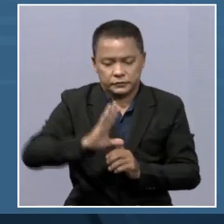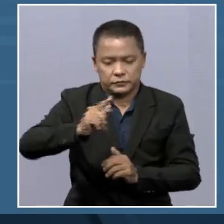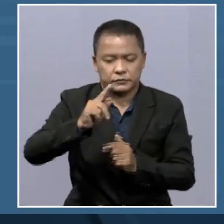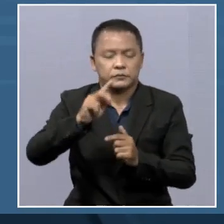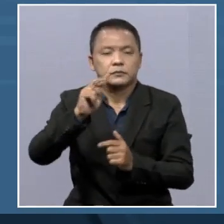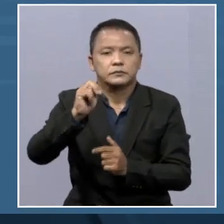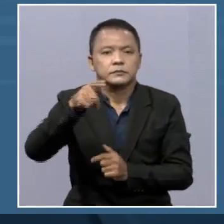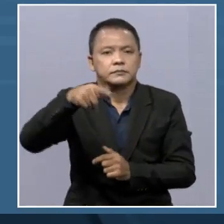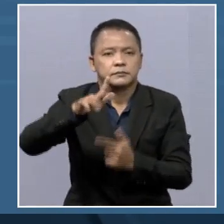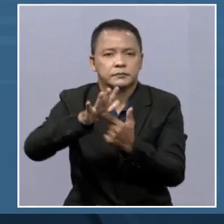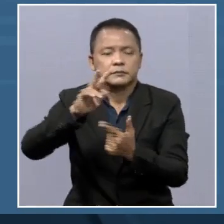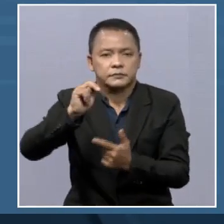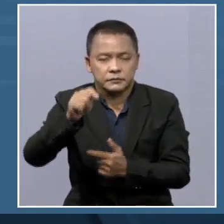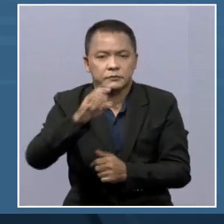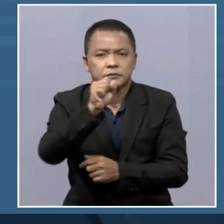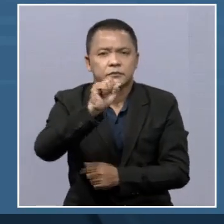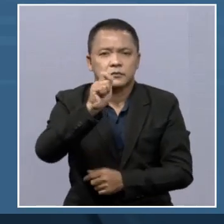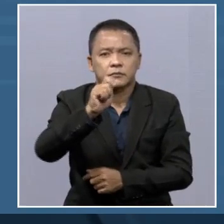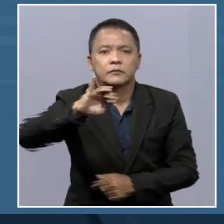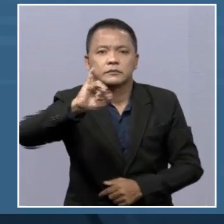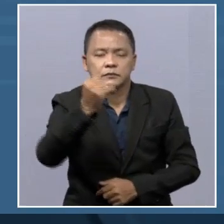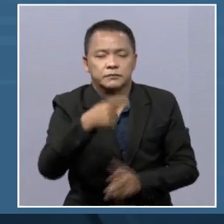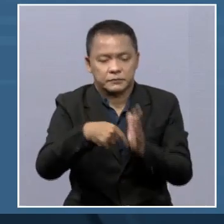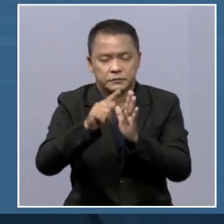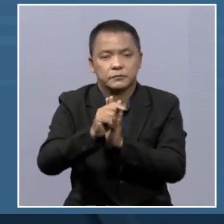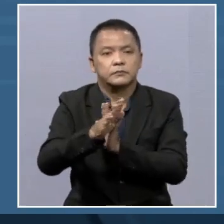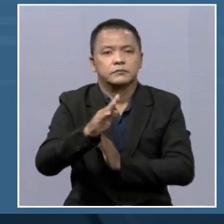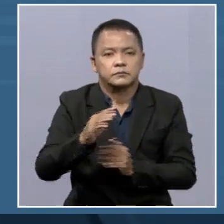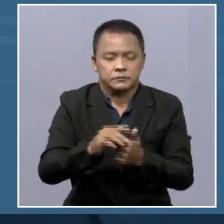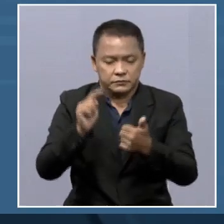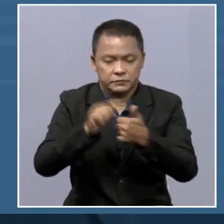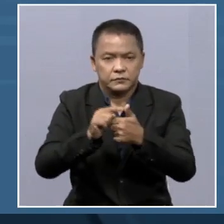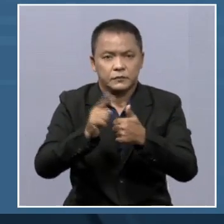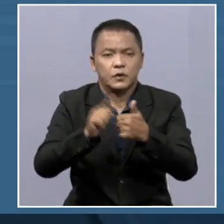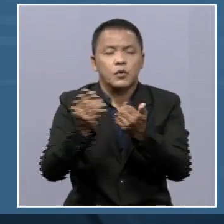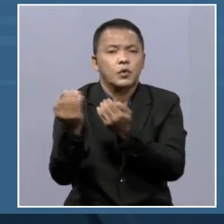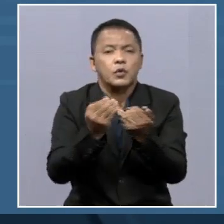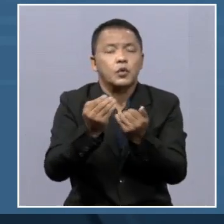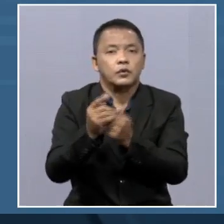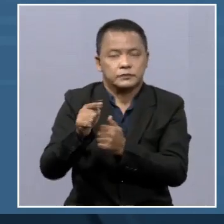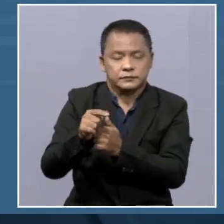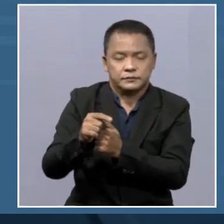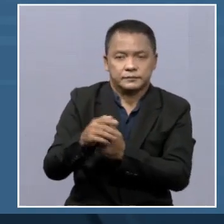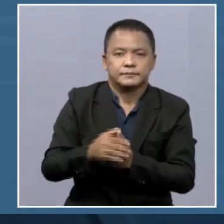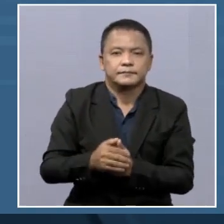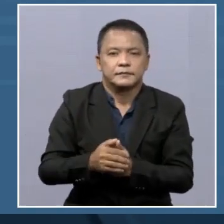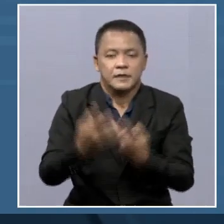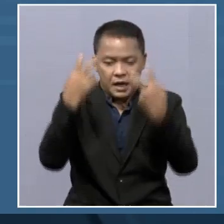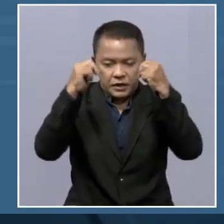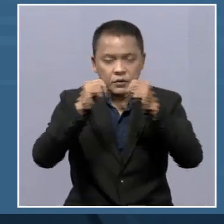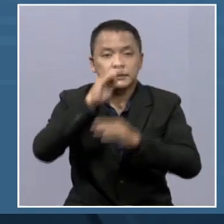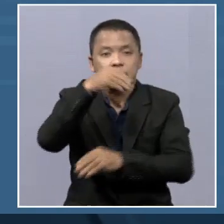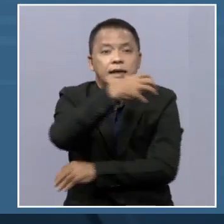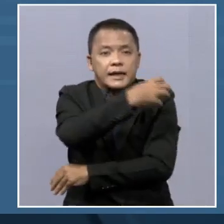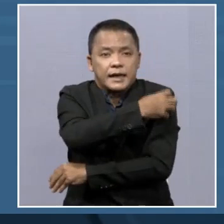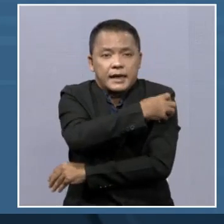คะนันทกาวงศ์ สอบจ.ปทุมเขตอำเภอธัญบุรีเป็นลูกชายของคุณรังสรรค์นันทกาวงศ์นายกเทศมนตรีเท